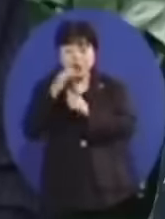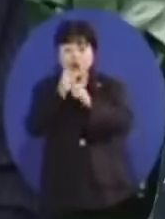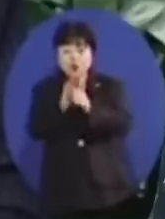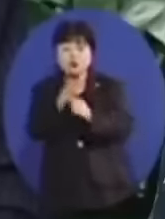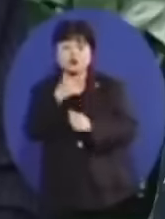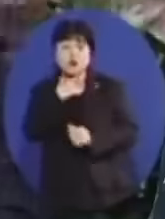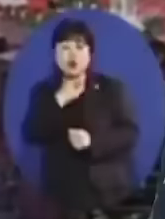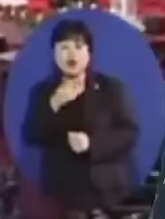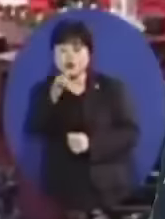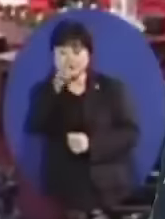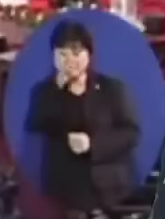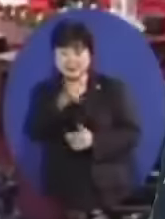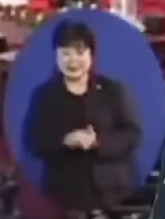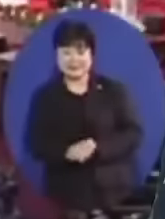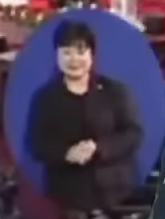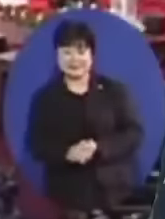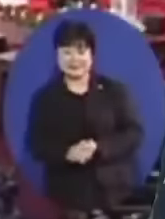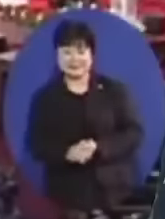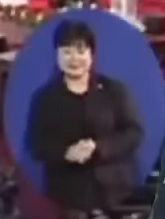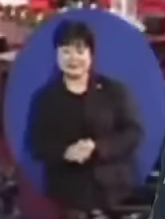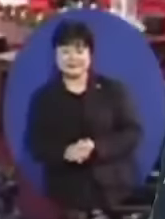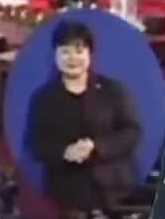원하시고 계십니다.